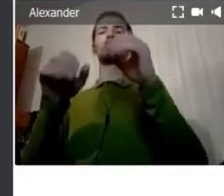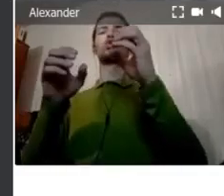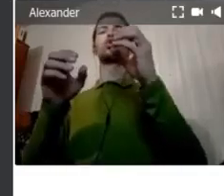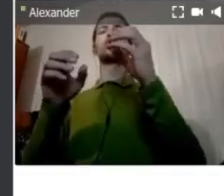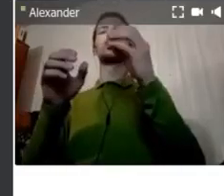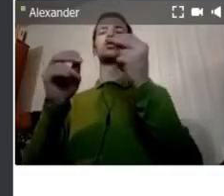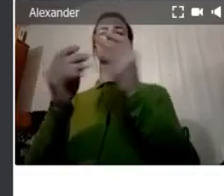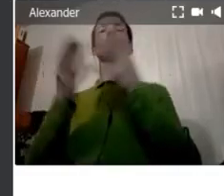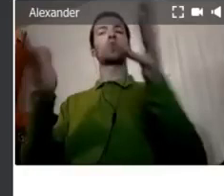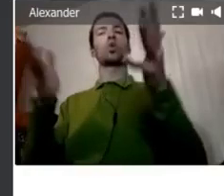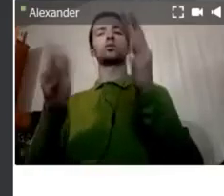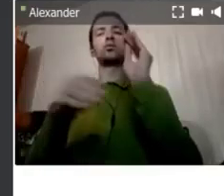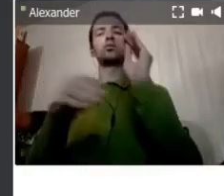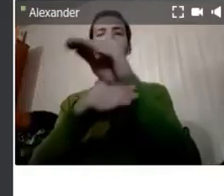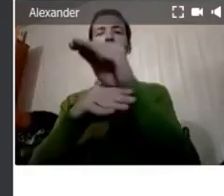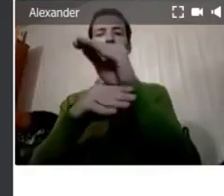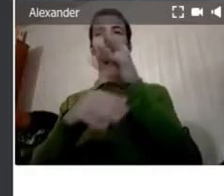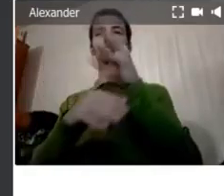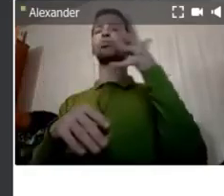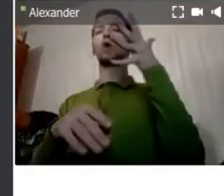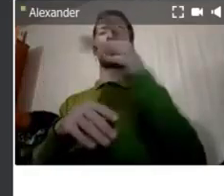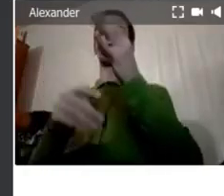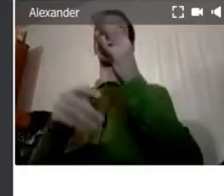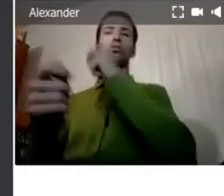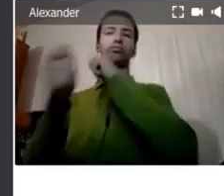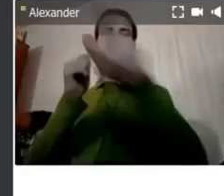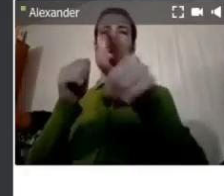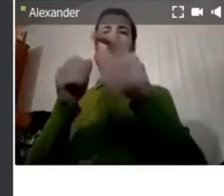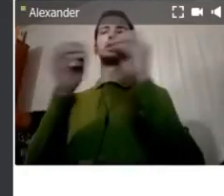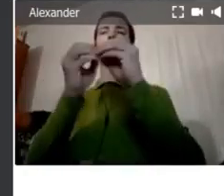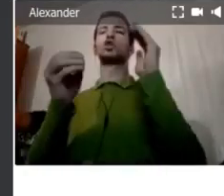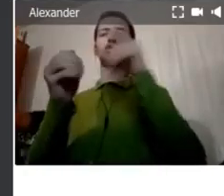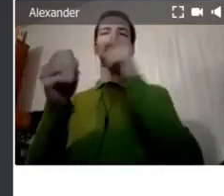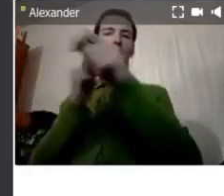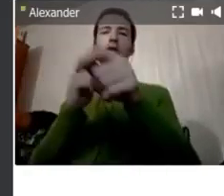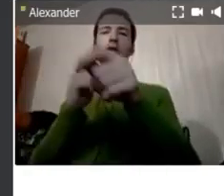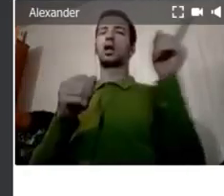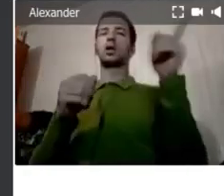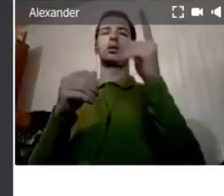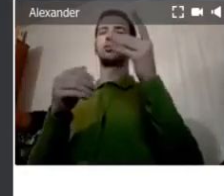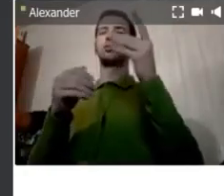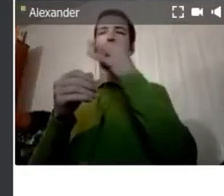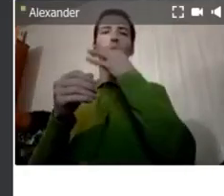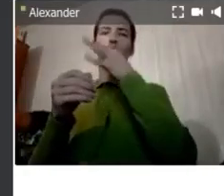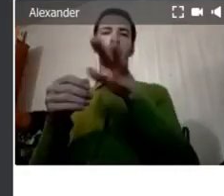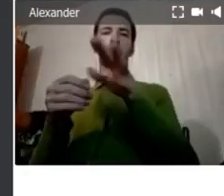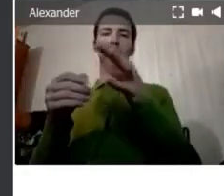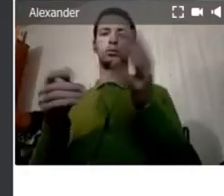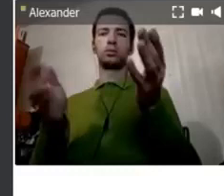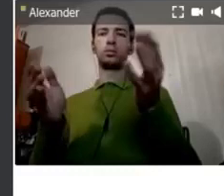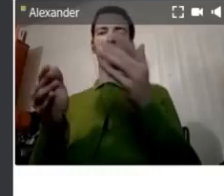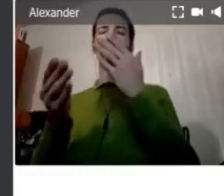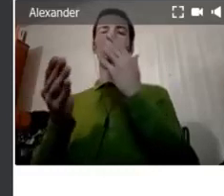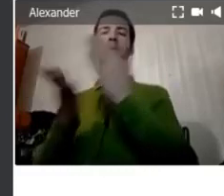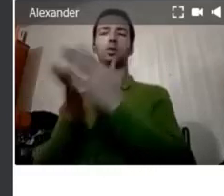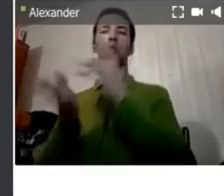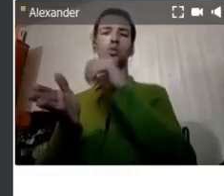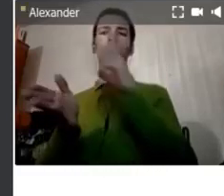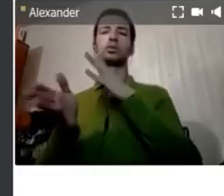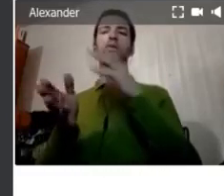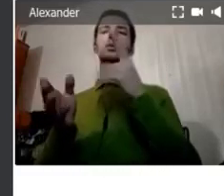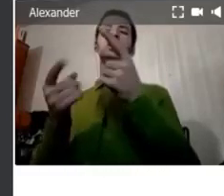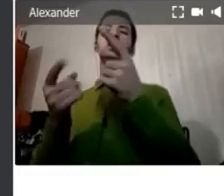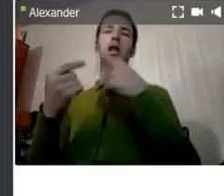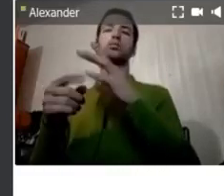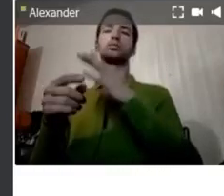будем рассматривать некий универсальный вариант для клиентов, кто хочет заработать много, быстро